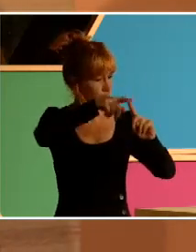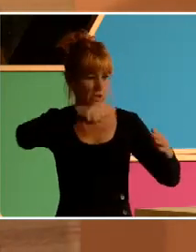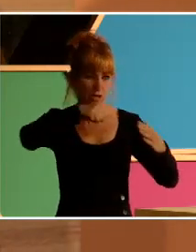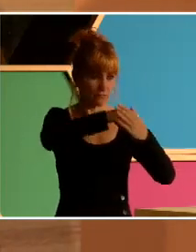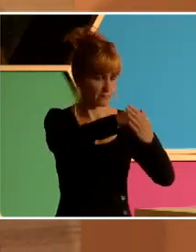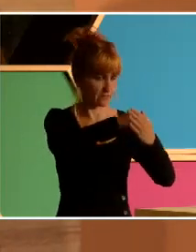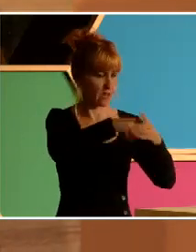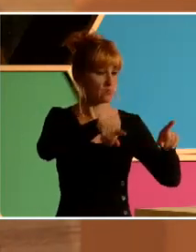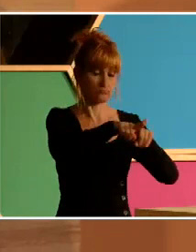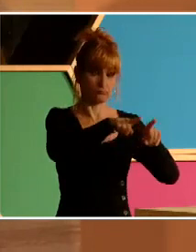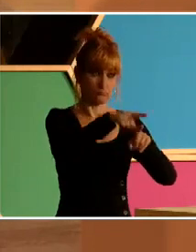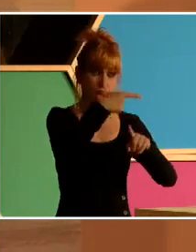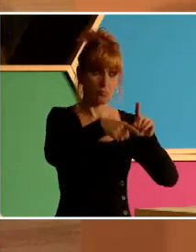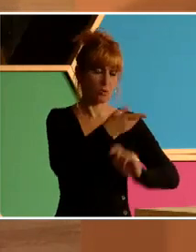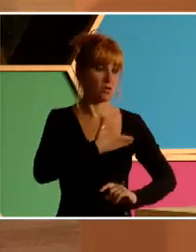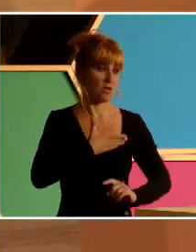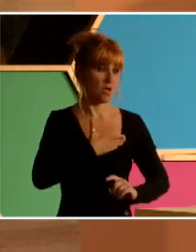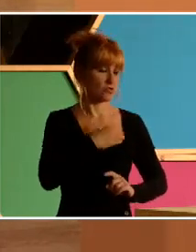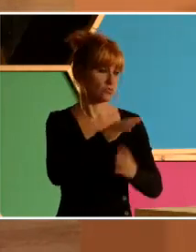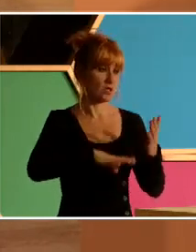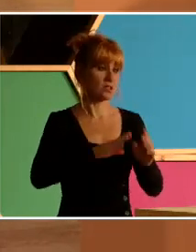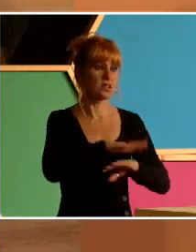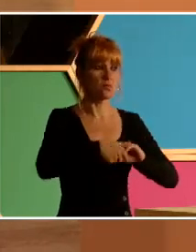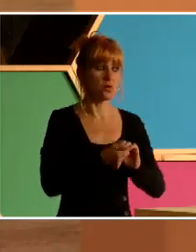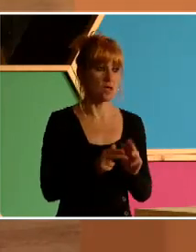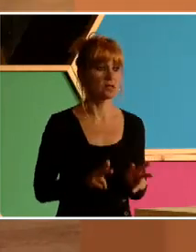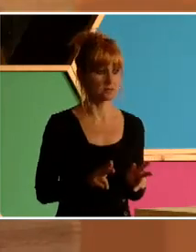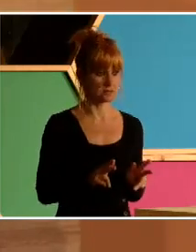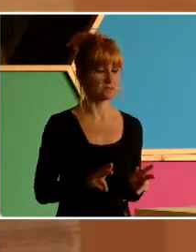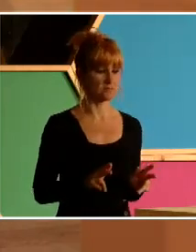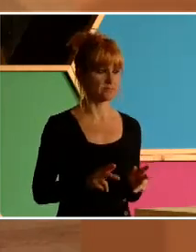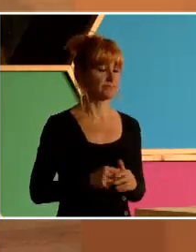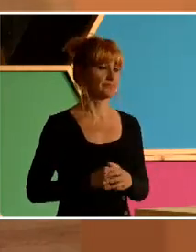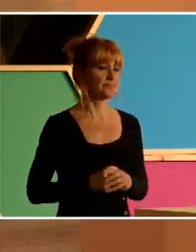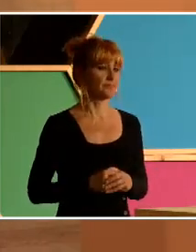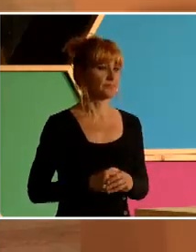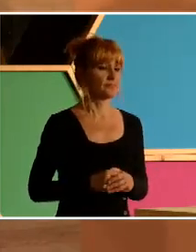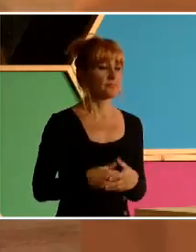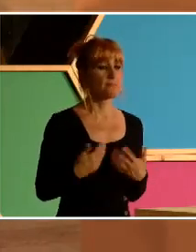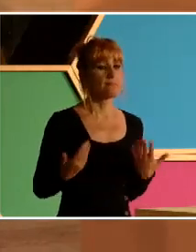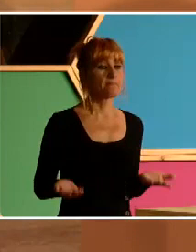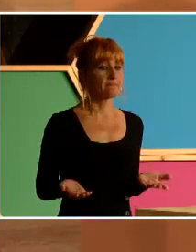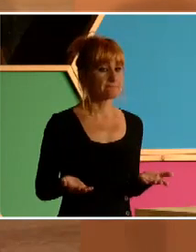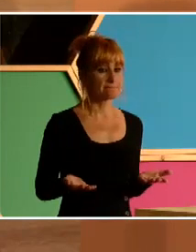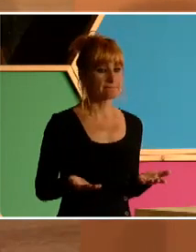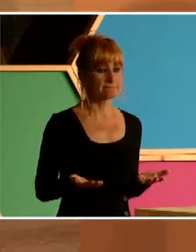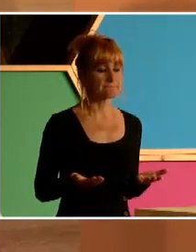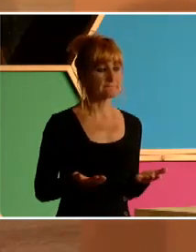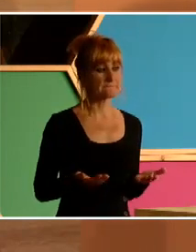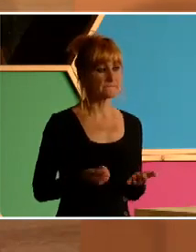defensar els drets de tots els nostres veïns i veïnes, pensin el que pensin. I per tant, com us